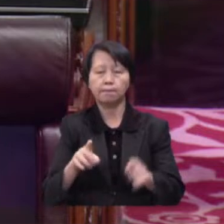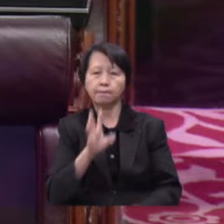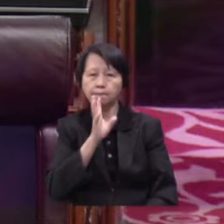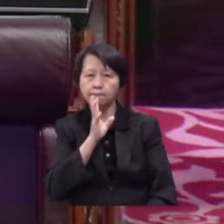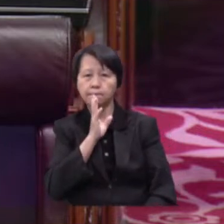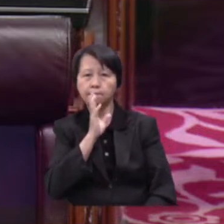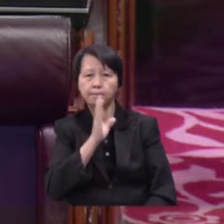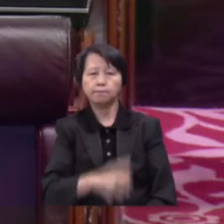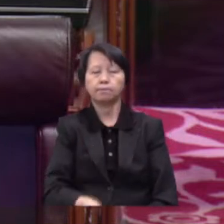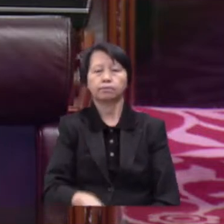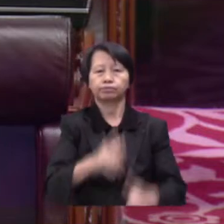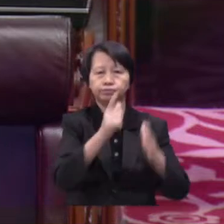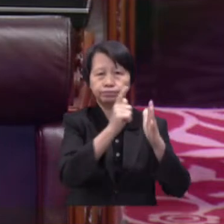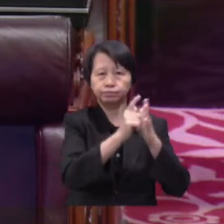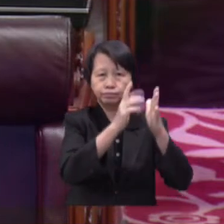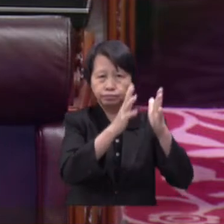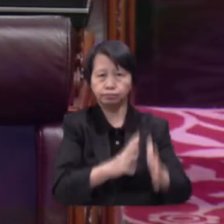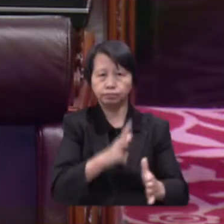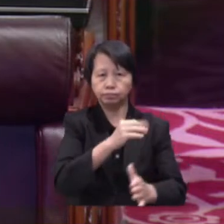yaitu